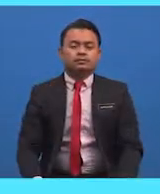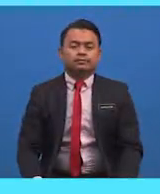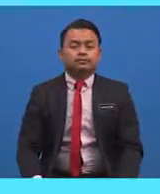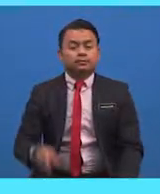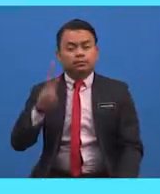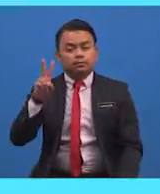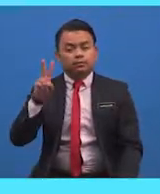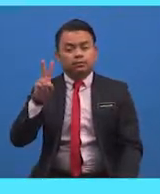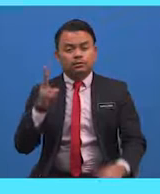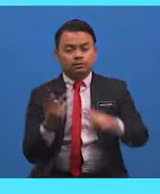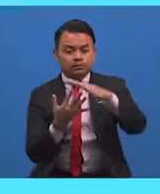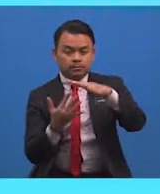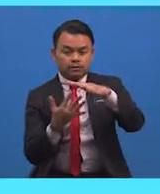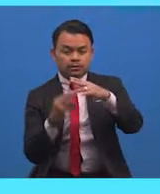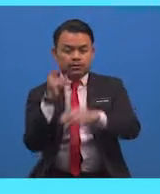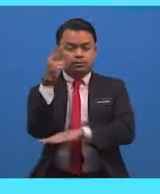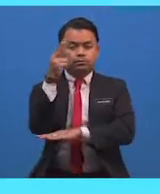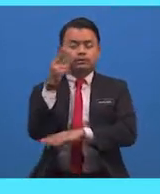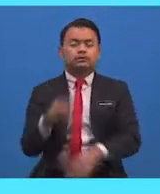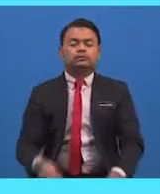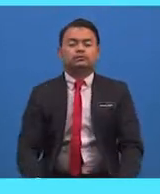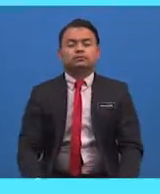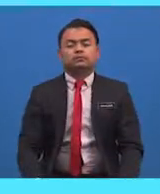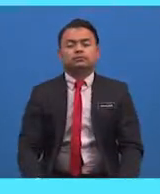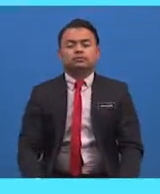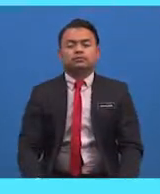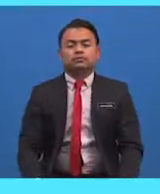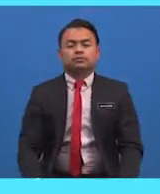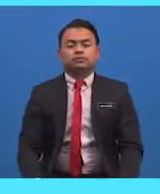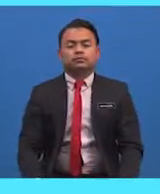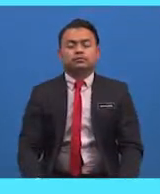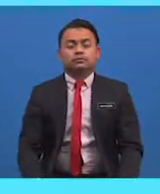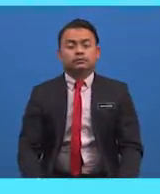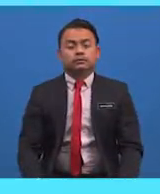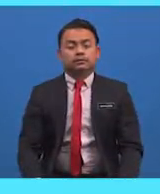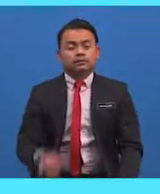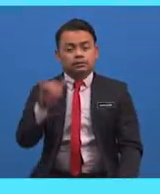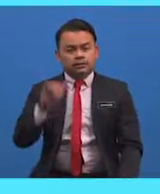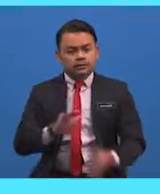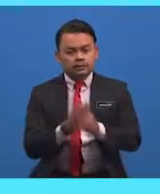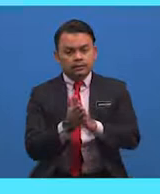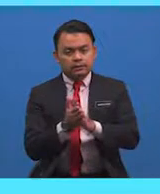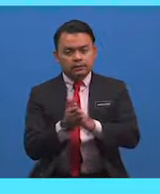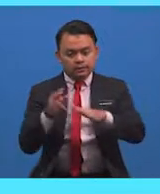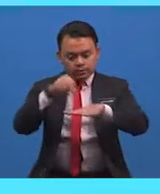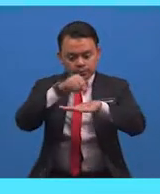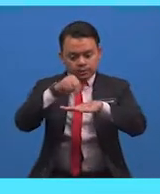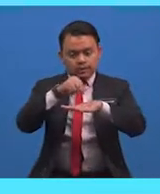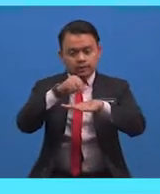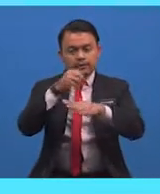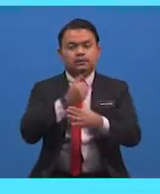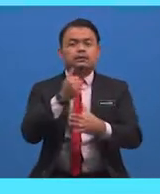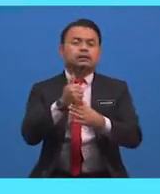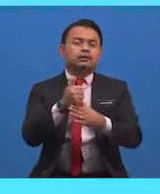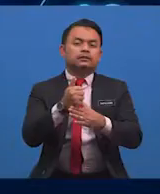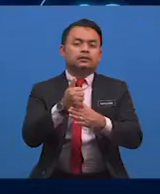kejadian kebakaran hutan yang berlaku sama ada semula jadi atau disengajakan oleh kegiatan